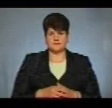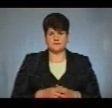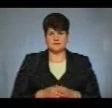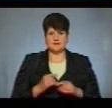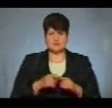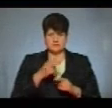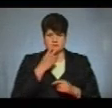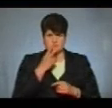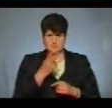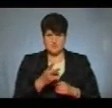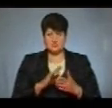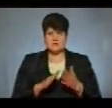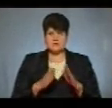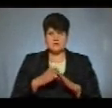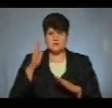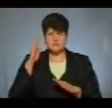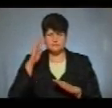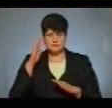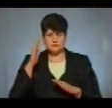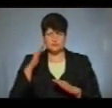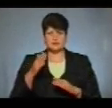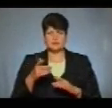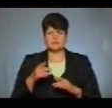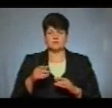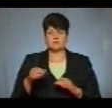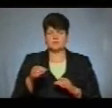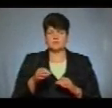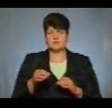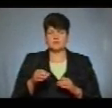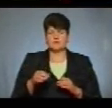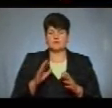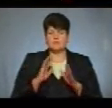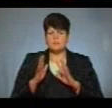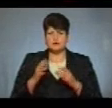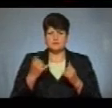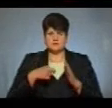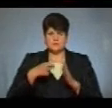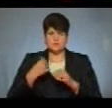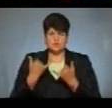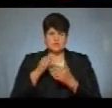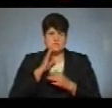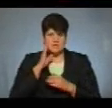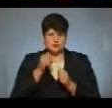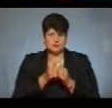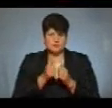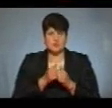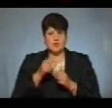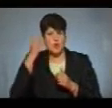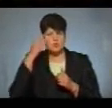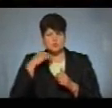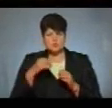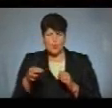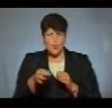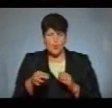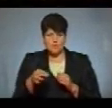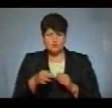цих кадрах ви бачите стан водойм у гідропарку Топільче. Вони відзняті сьогодні зранку поблизу Козацького острова і при вході в